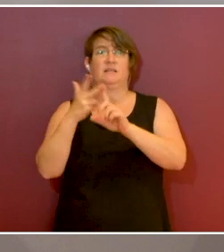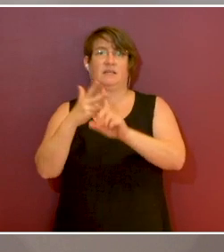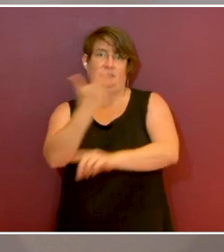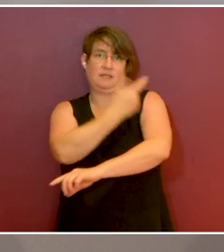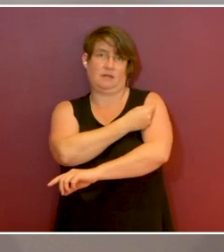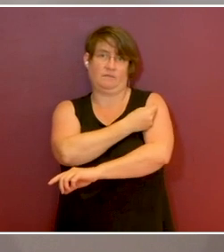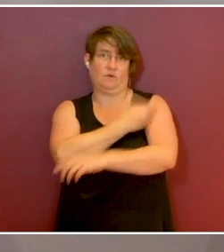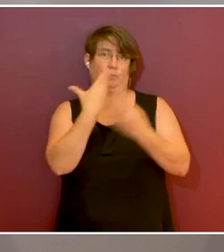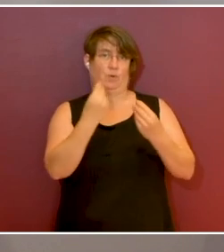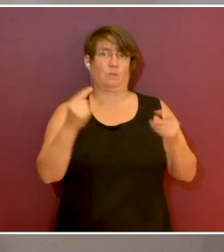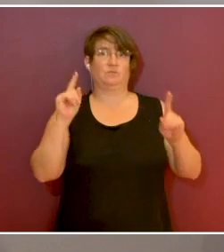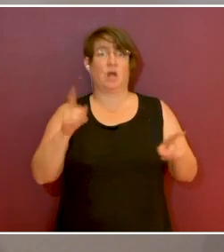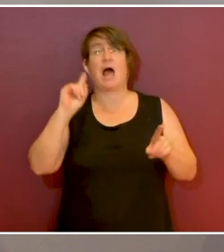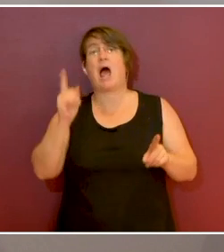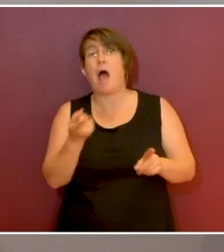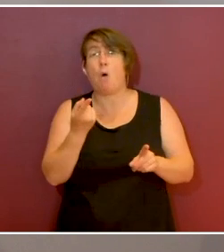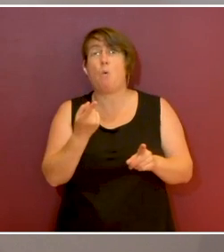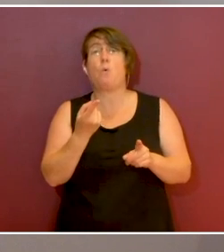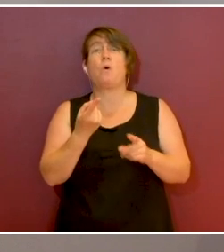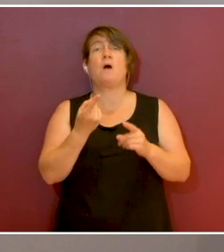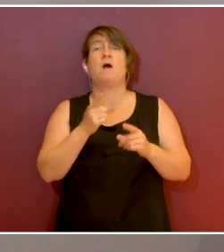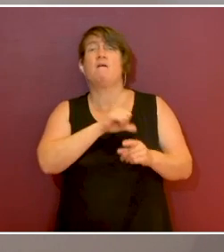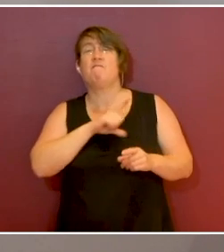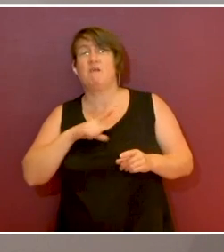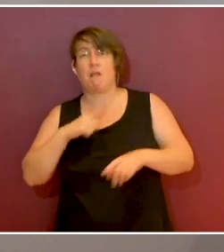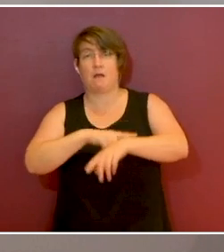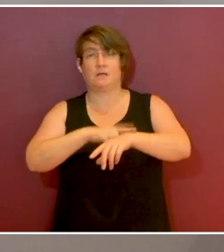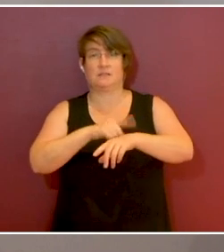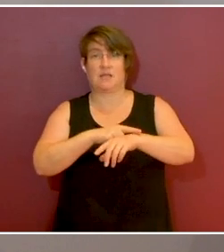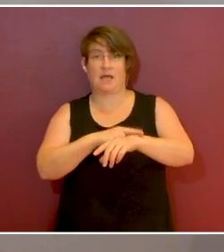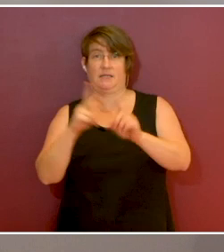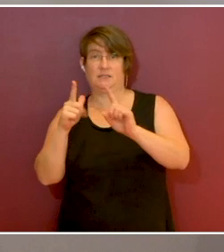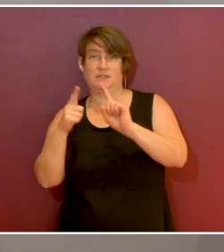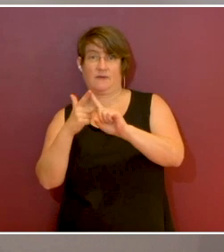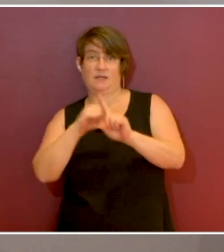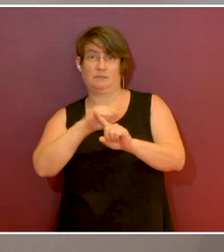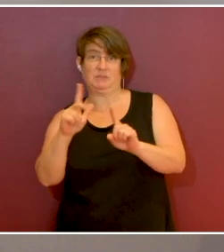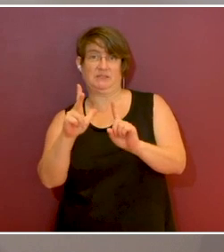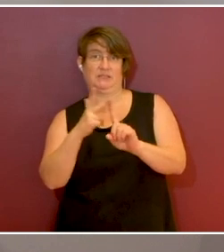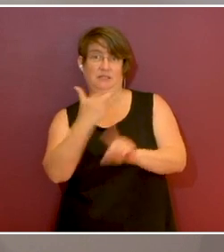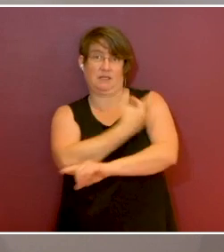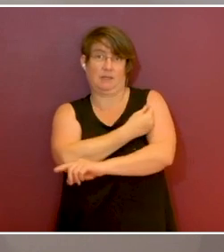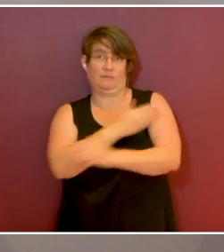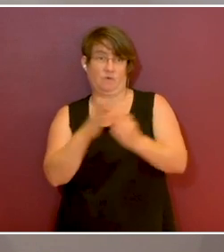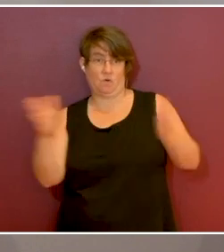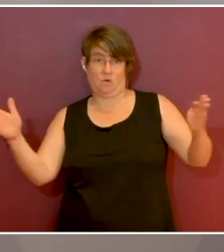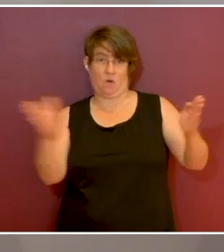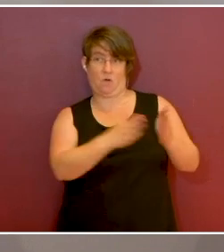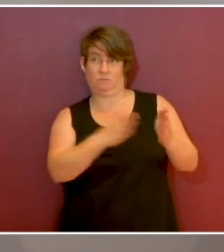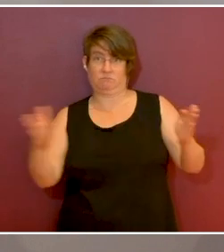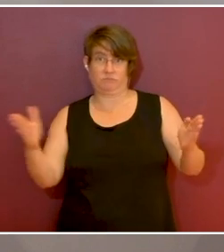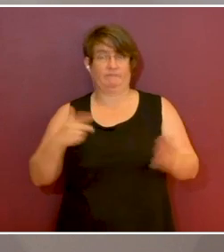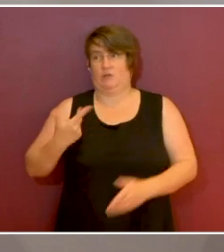ist ja noch durchaus in der Diskussion, empfohlen wird. Und das, das bleibt